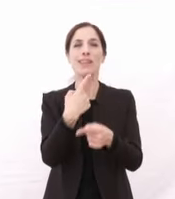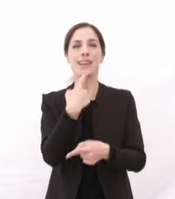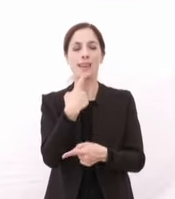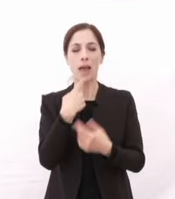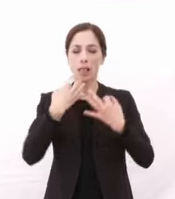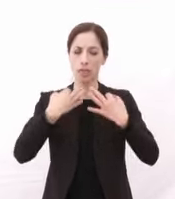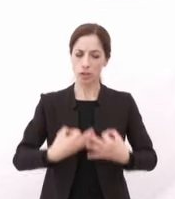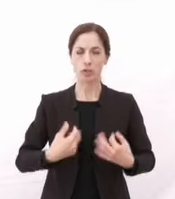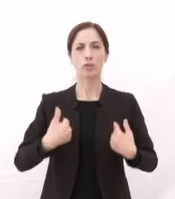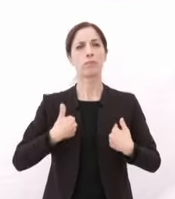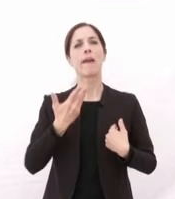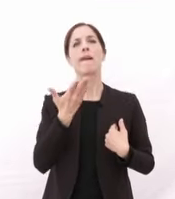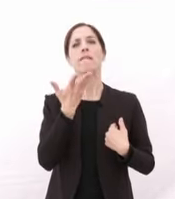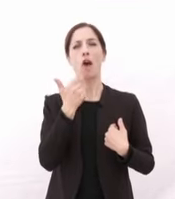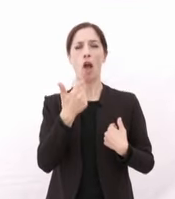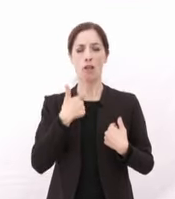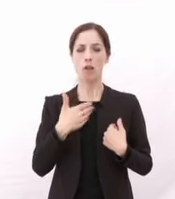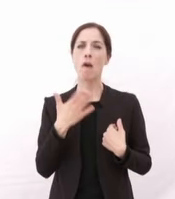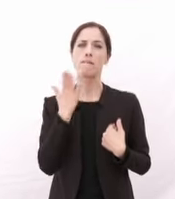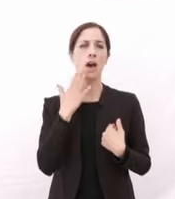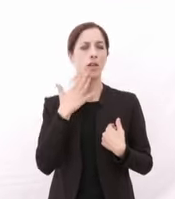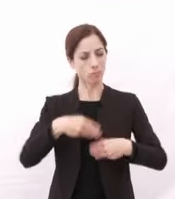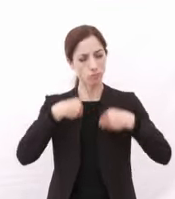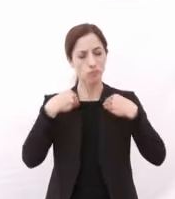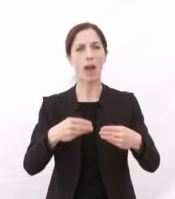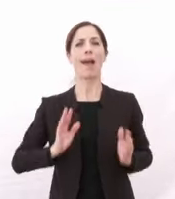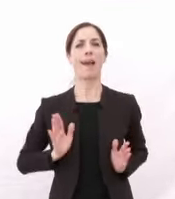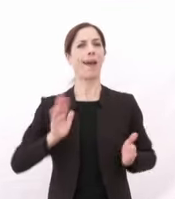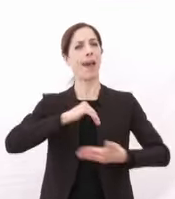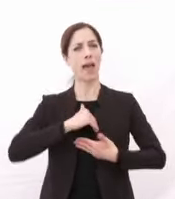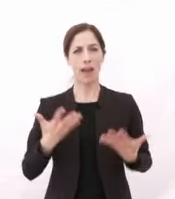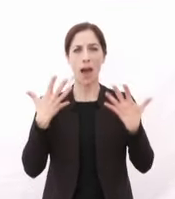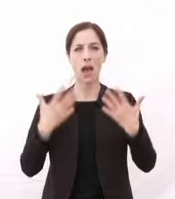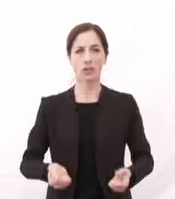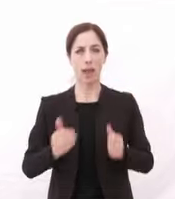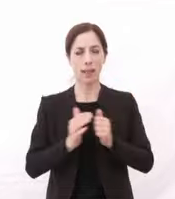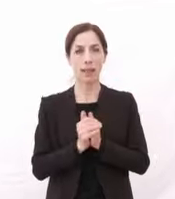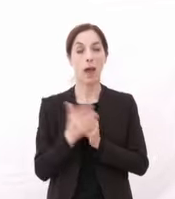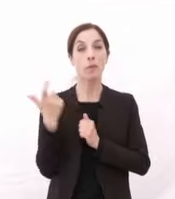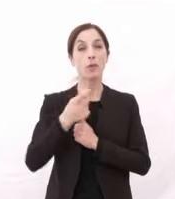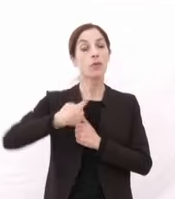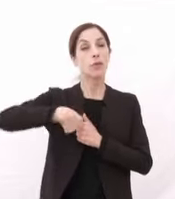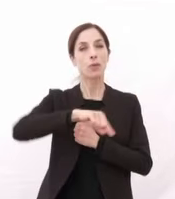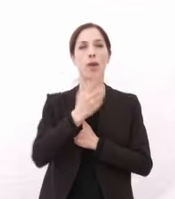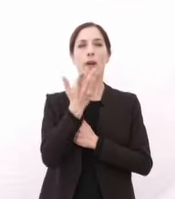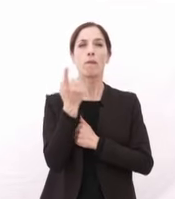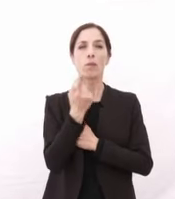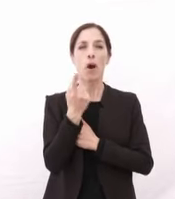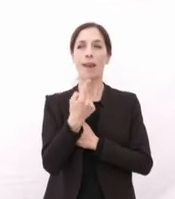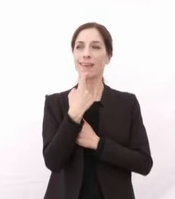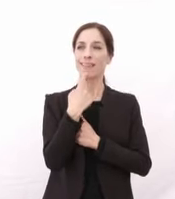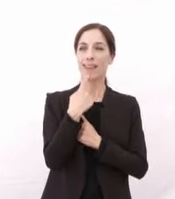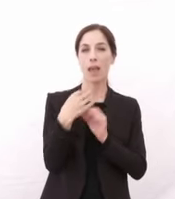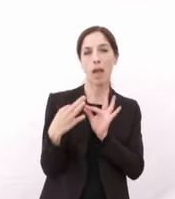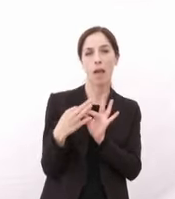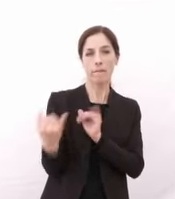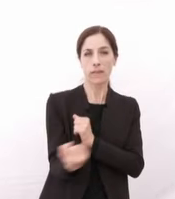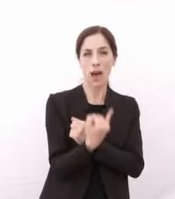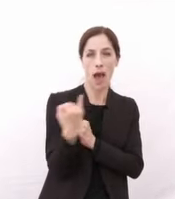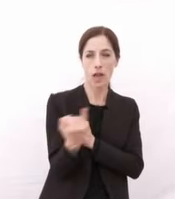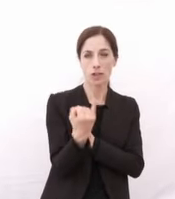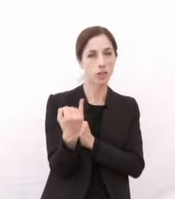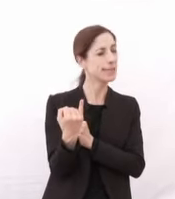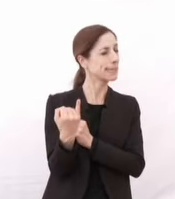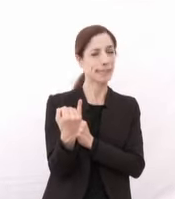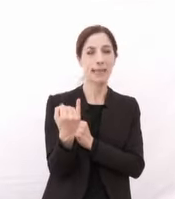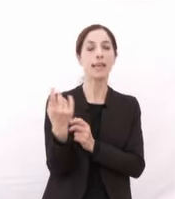di candidarsi e di metterci la faccia, perché noi dobbiamo aiutare chi vuole rifiutare consensi facili e chi si vuole